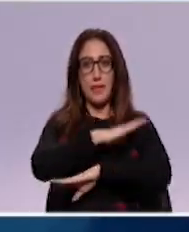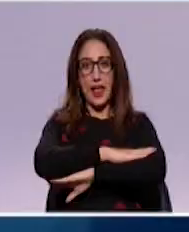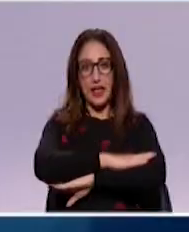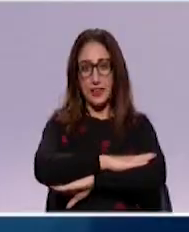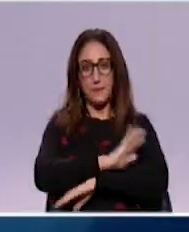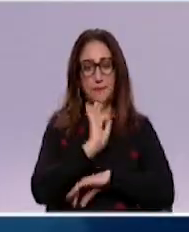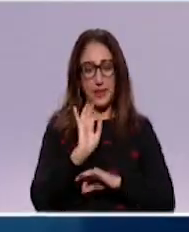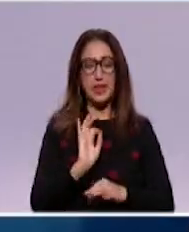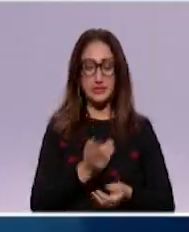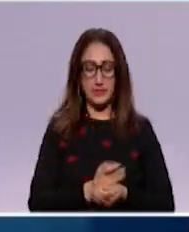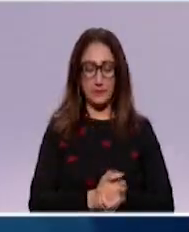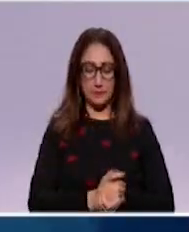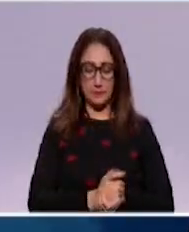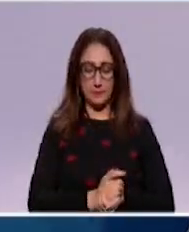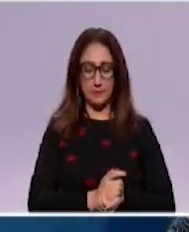نفسي قوي